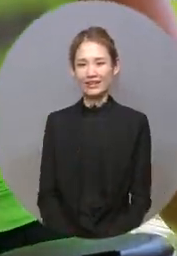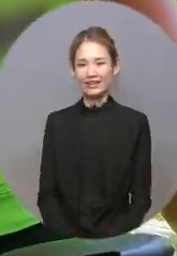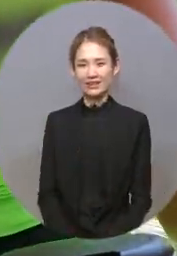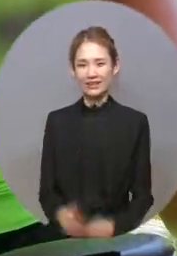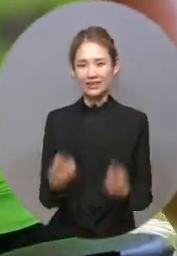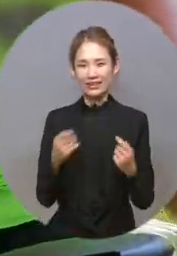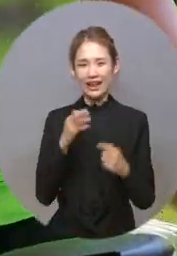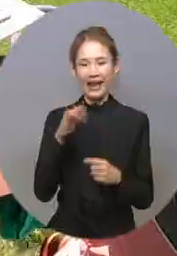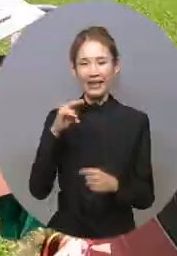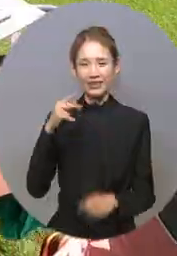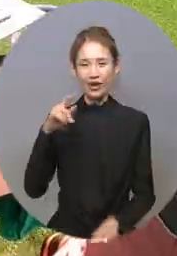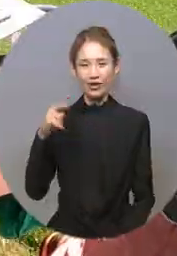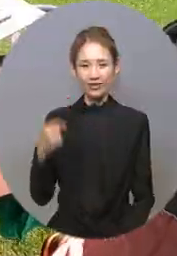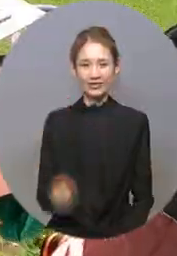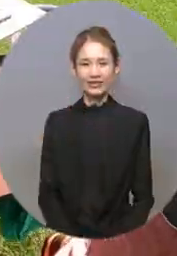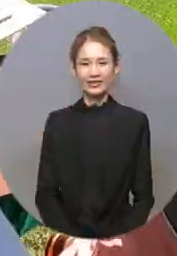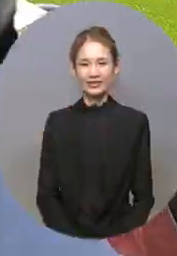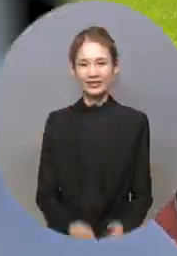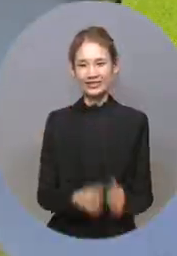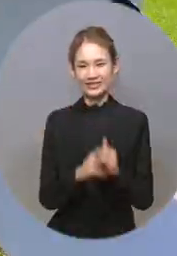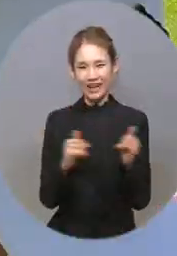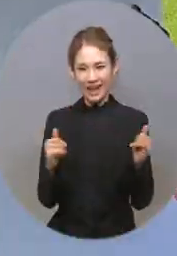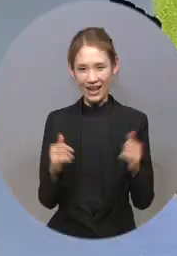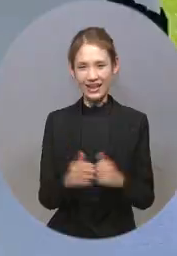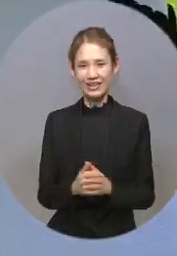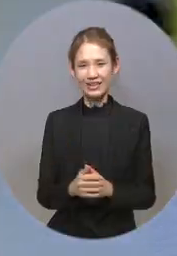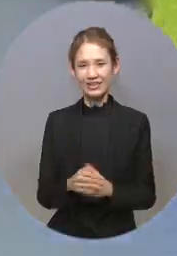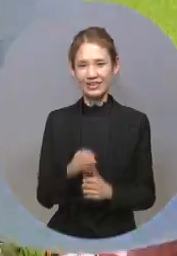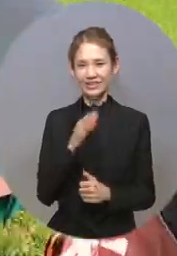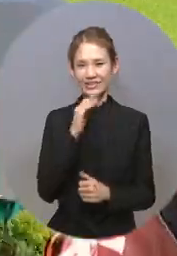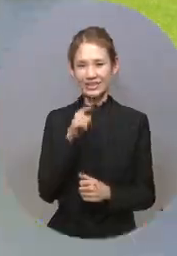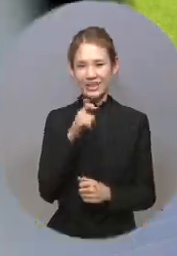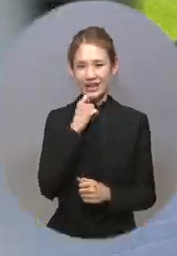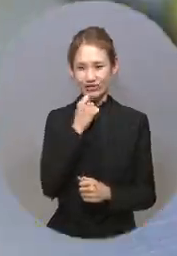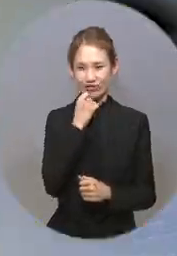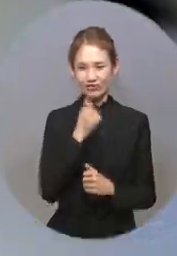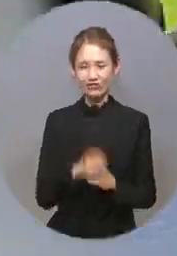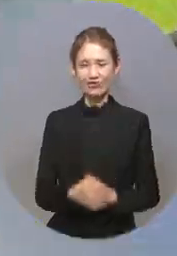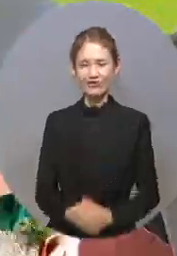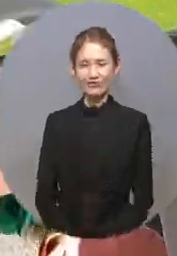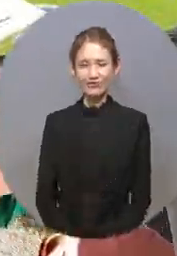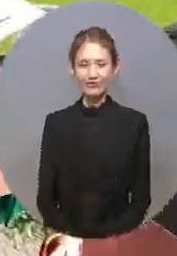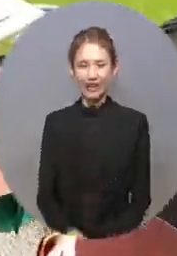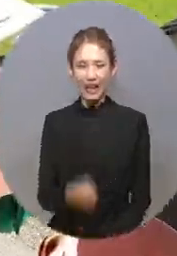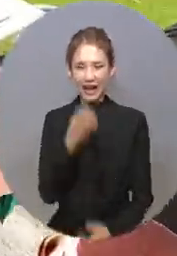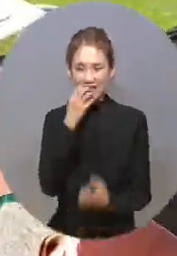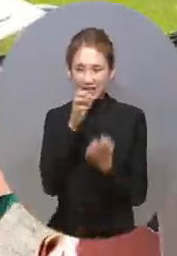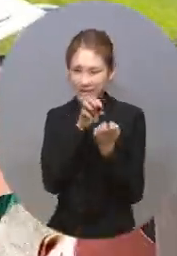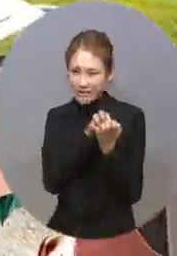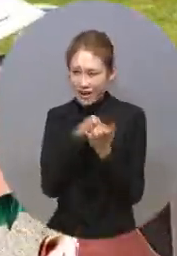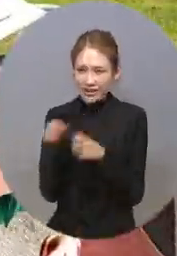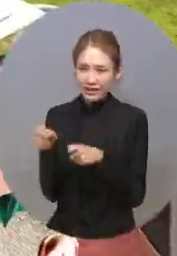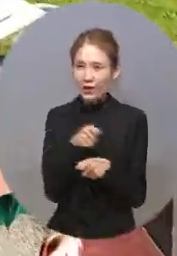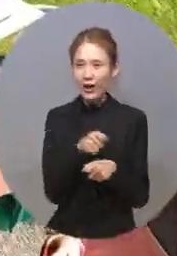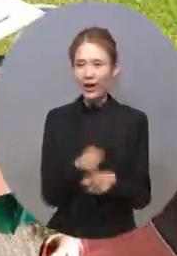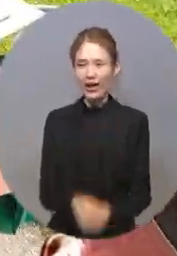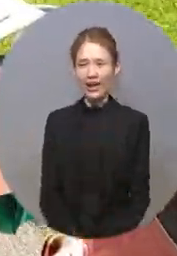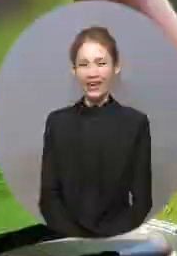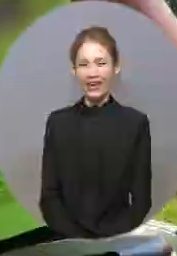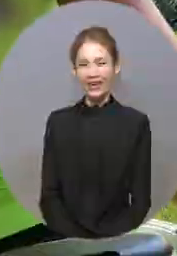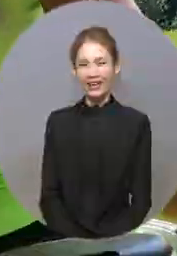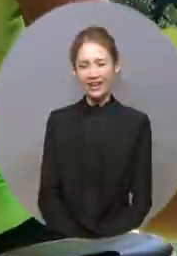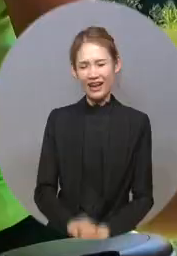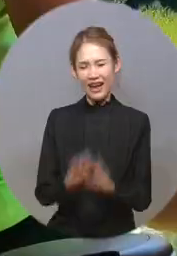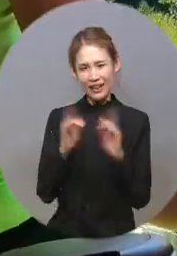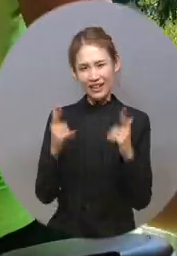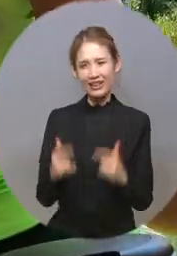해줘되었어. 진짜 이 사람이 진짜. 아니야. 오빠, 진짜 그러면 나 약 물고 친다. 와, 아니야.